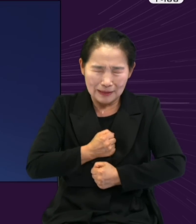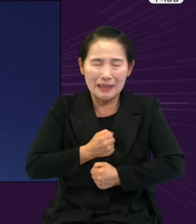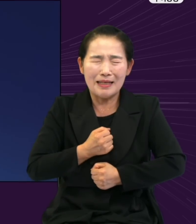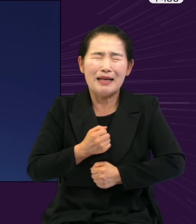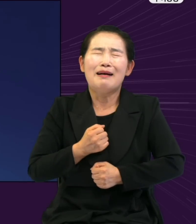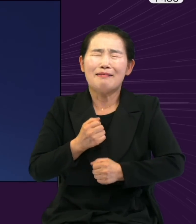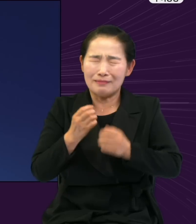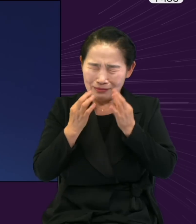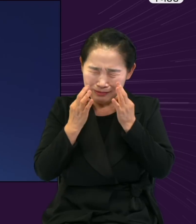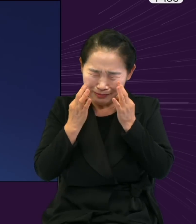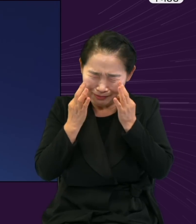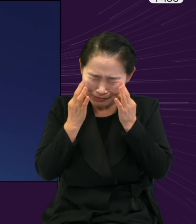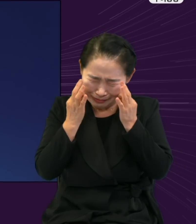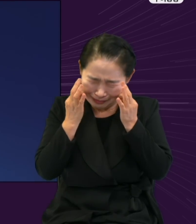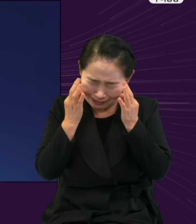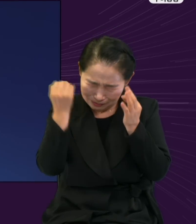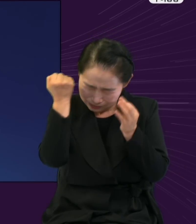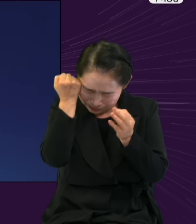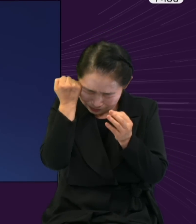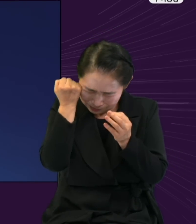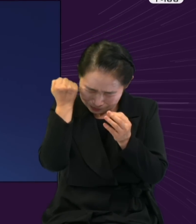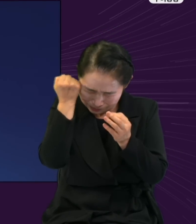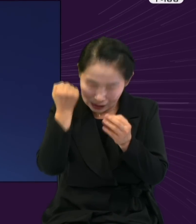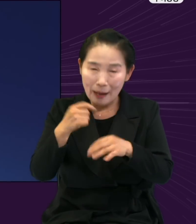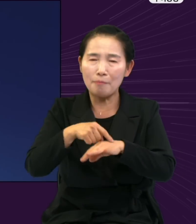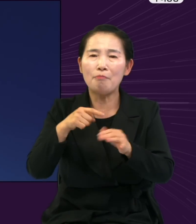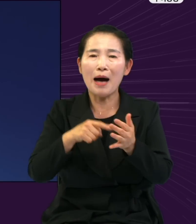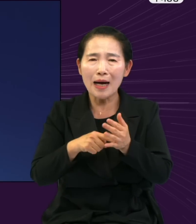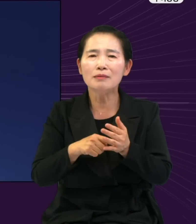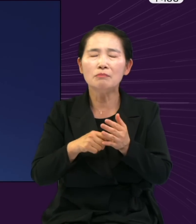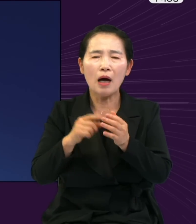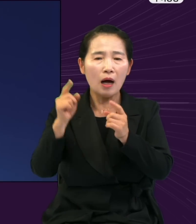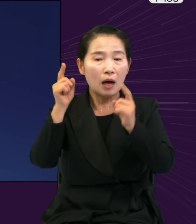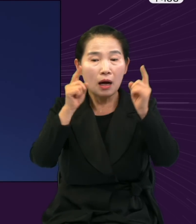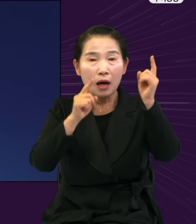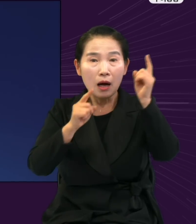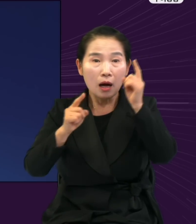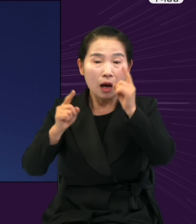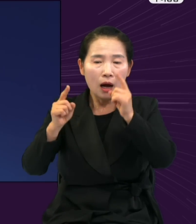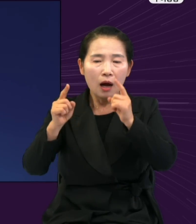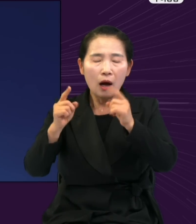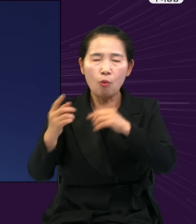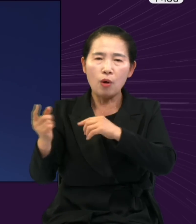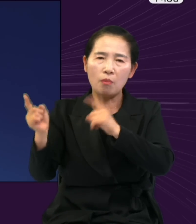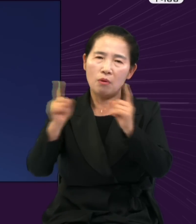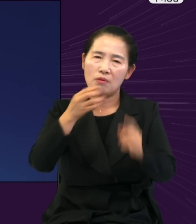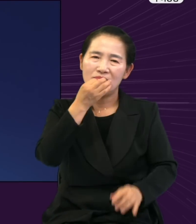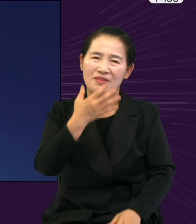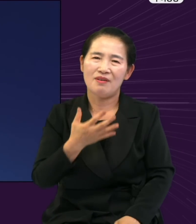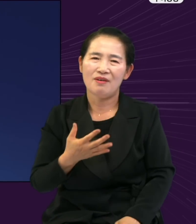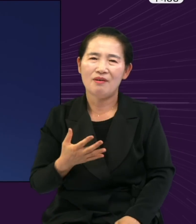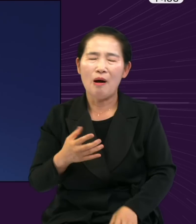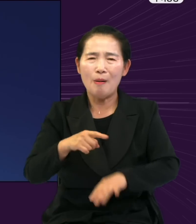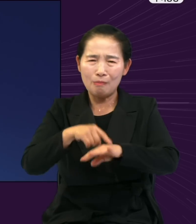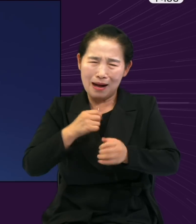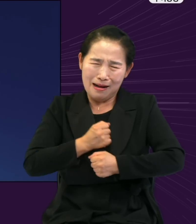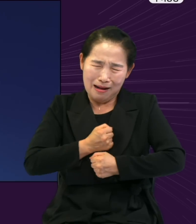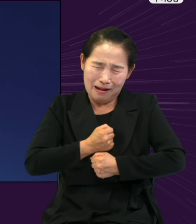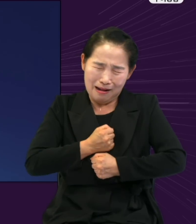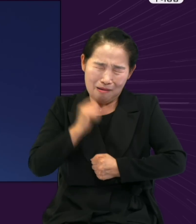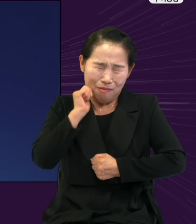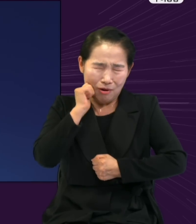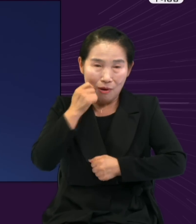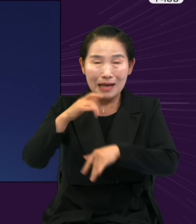일은 쉬운 일이 아닙니다. 왜냐하면 마음이 상하면 회복되기가 어렵기 때문입니다. 그래서 어쩌면 사탄은